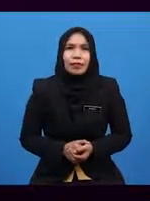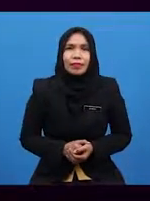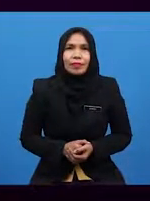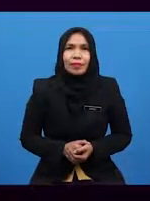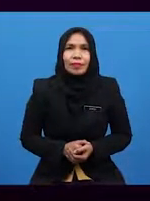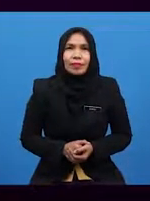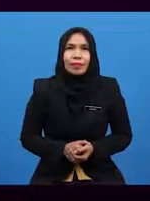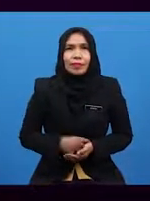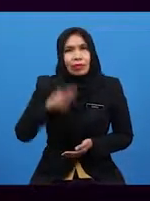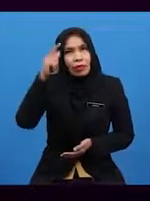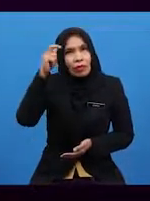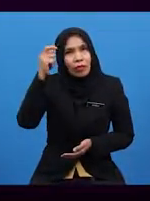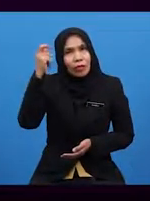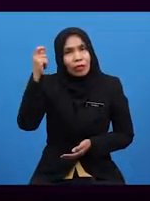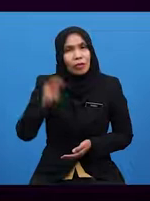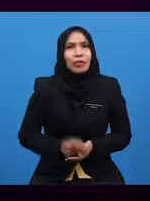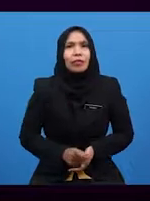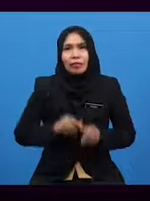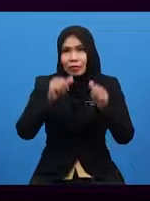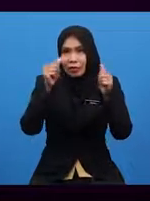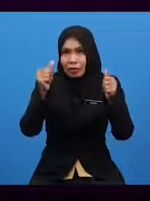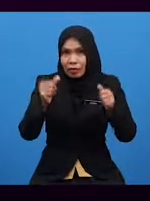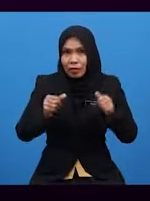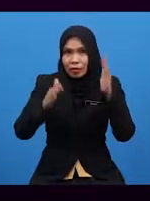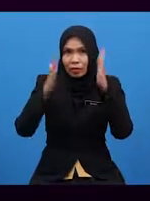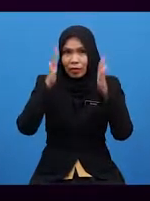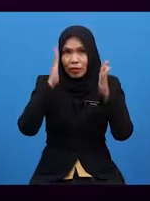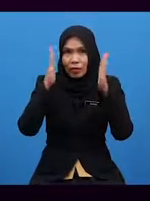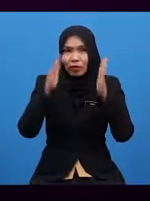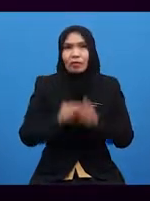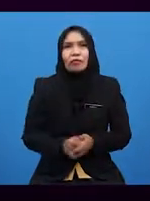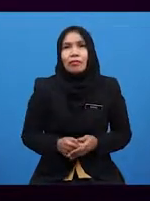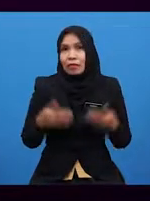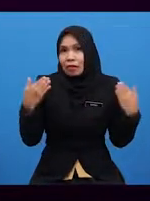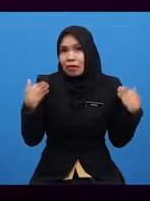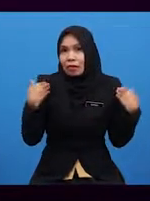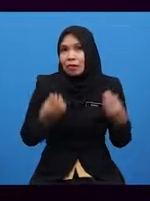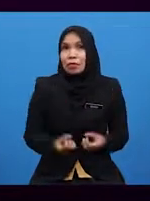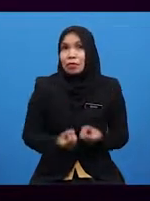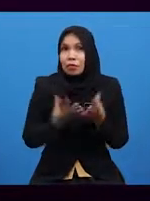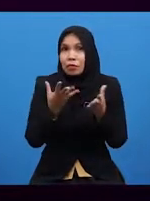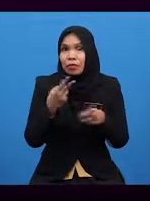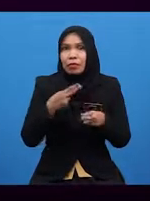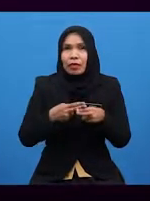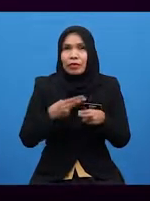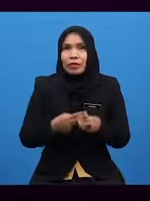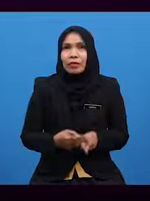Manakala tokoh-tokoh arca Malaysia ialah Latif Muhyiddin 1941.